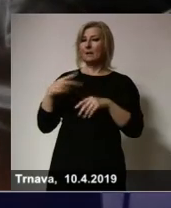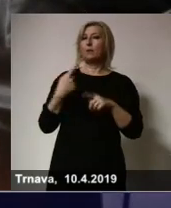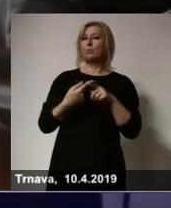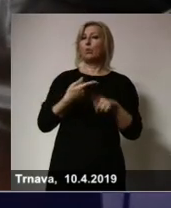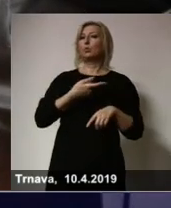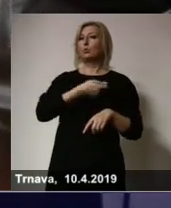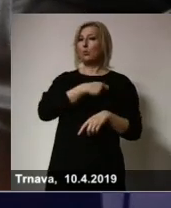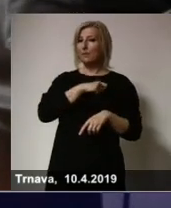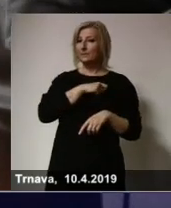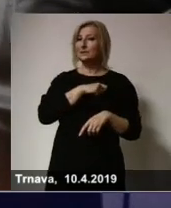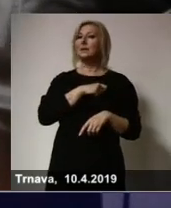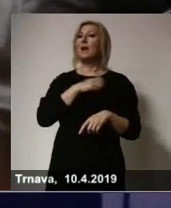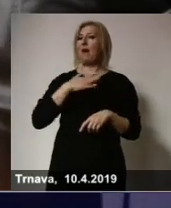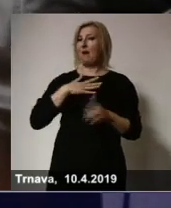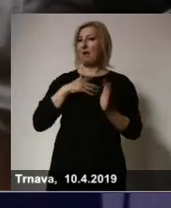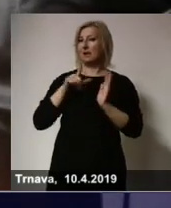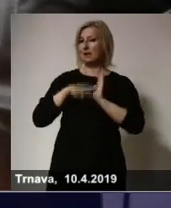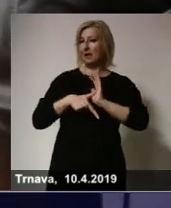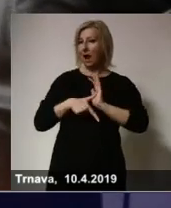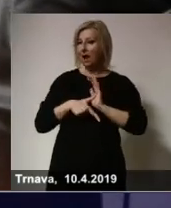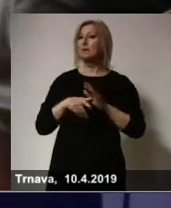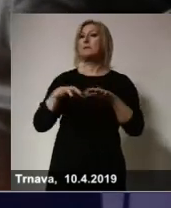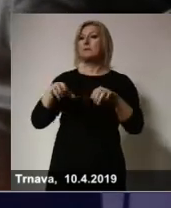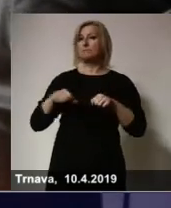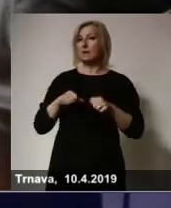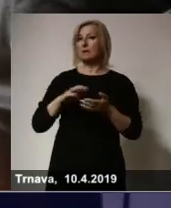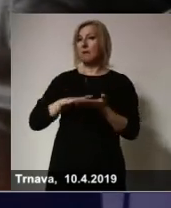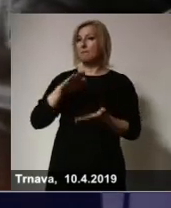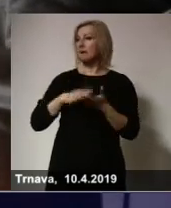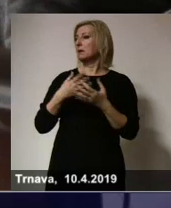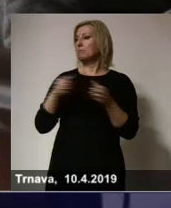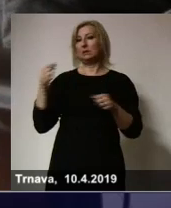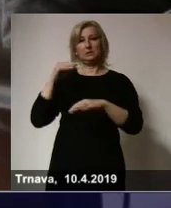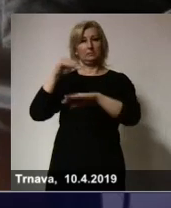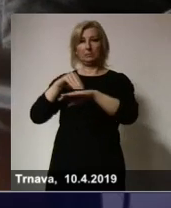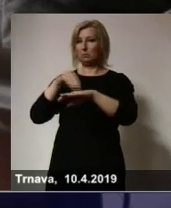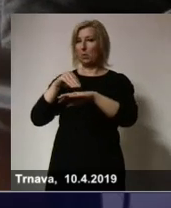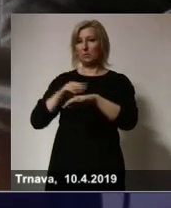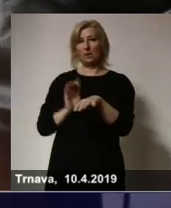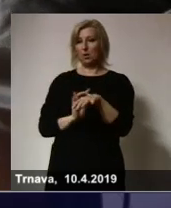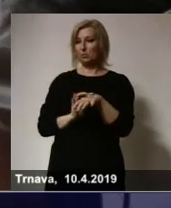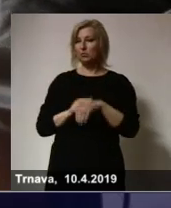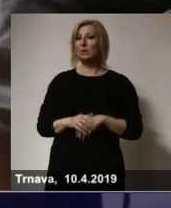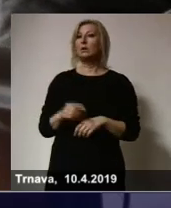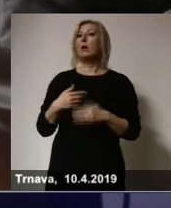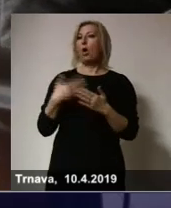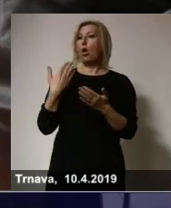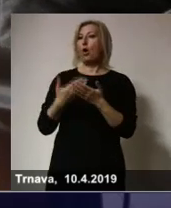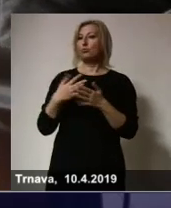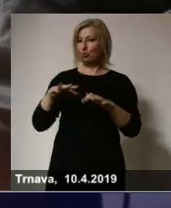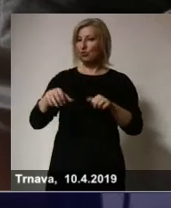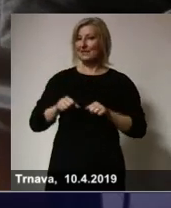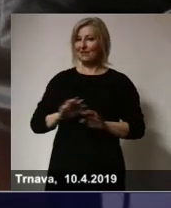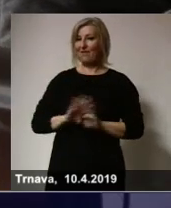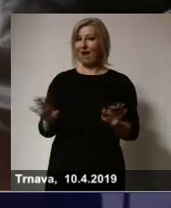inštitúcie nášho kraja prijali tento materiál bez pripomienok s odporúčaním schváliť. Návrh uznesenia